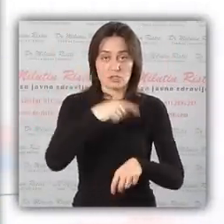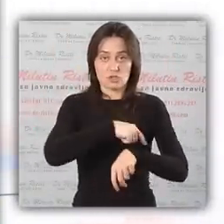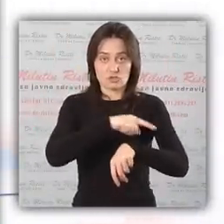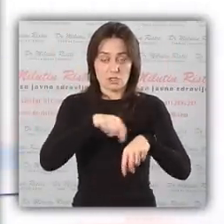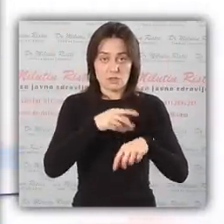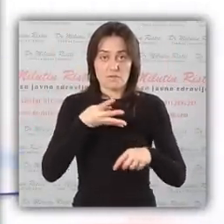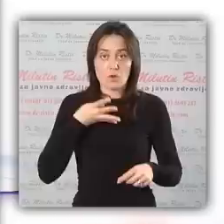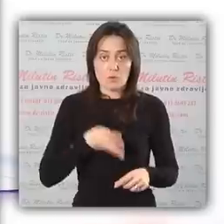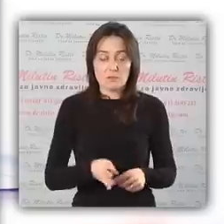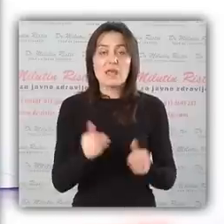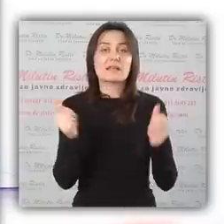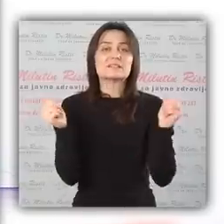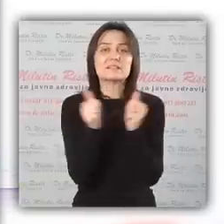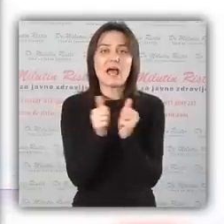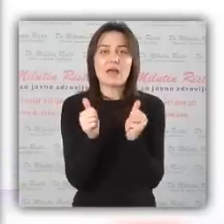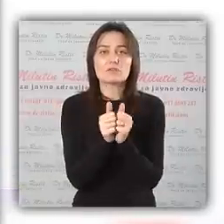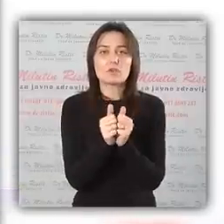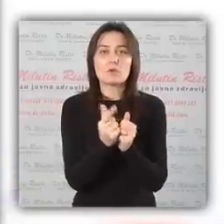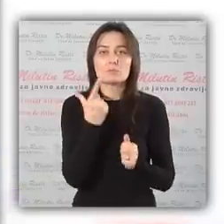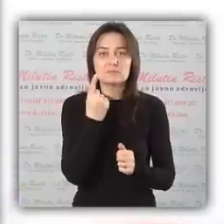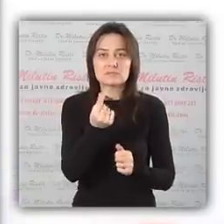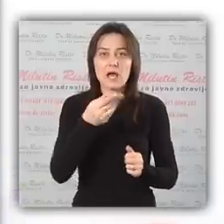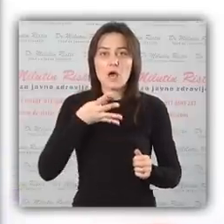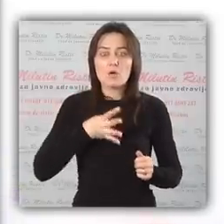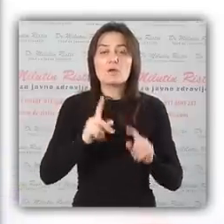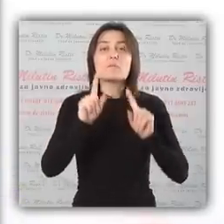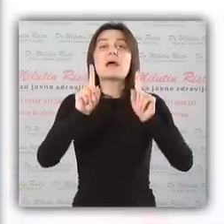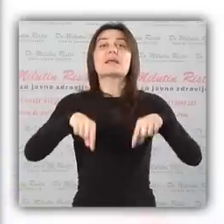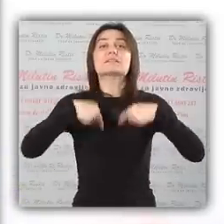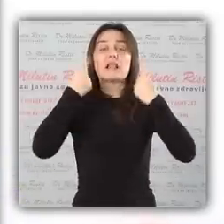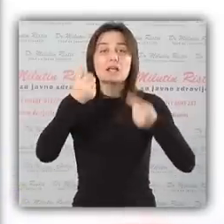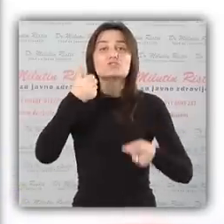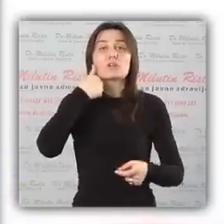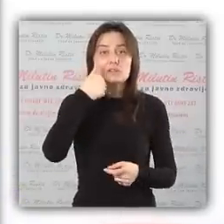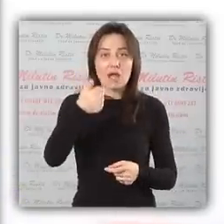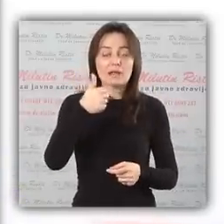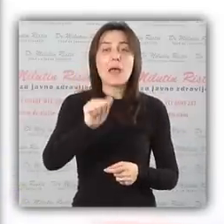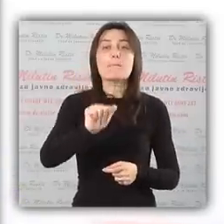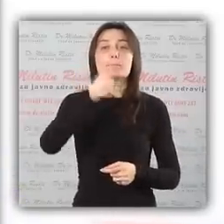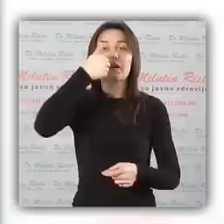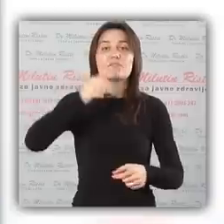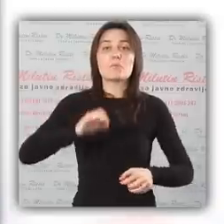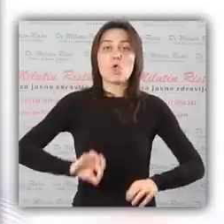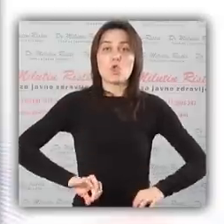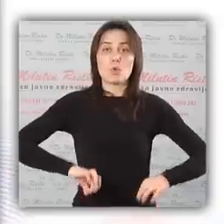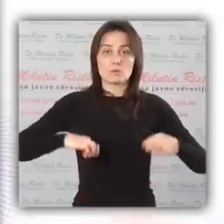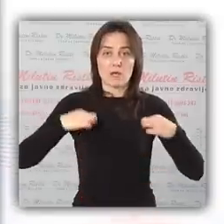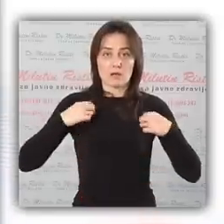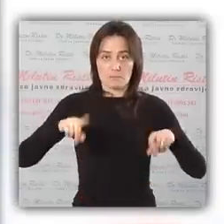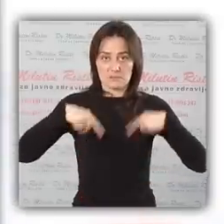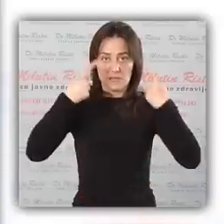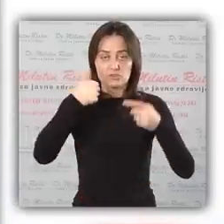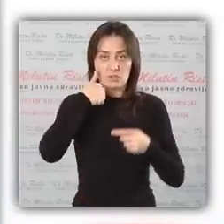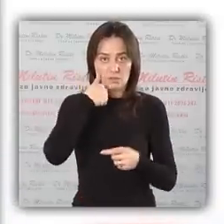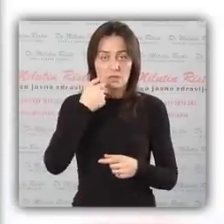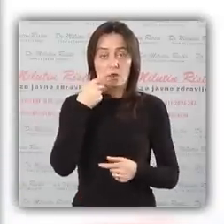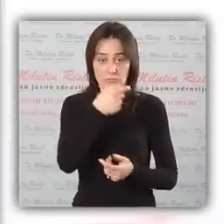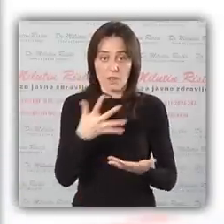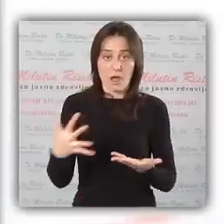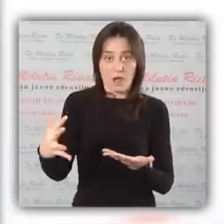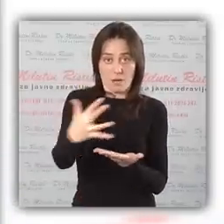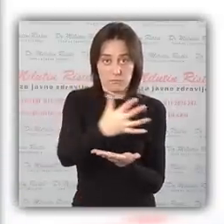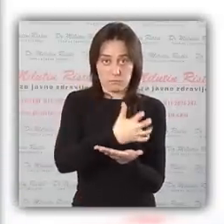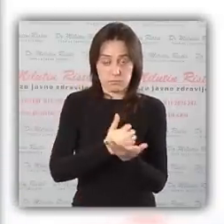za 24-časovni urin zajedno sa urinom sledećeg dana, odnosno prvim jutarnjim